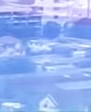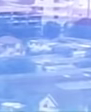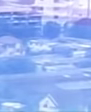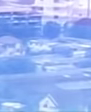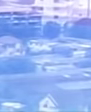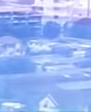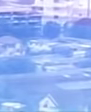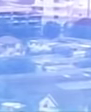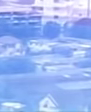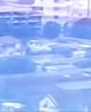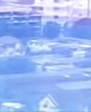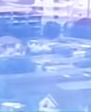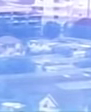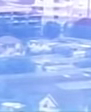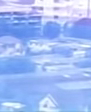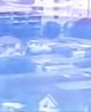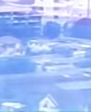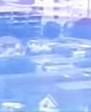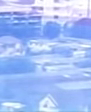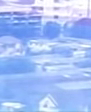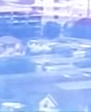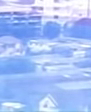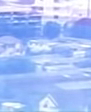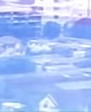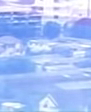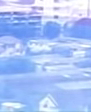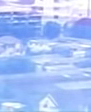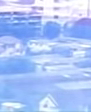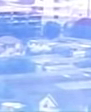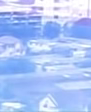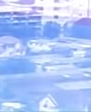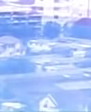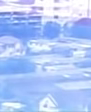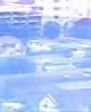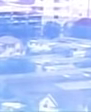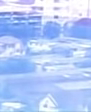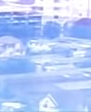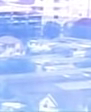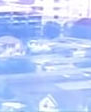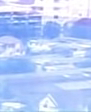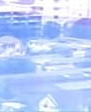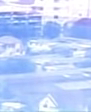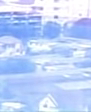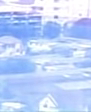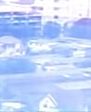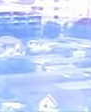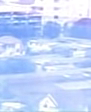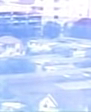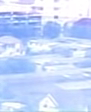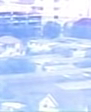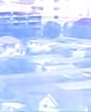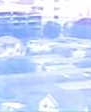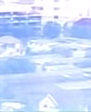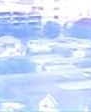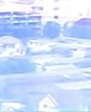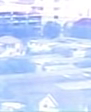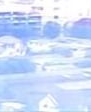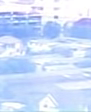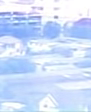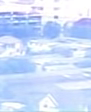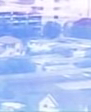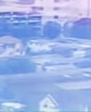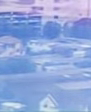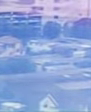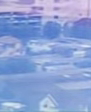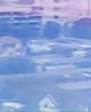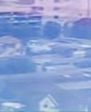ขากลับไปเซลล์ควอรันทีนที่บ้านเนื่องจากว่าถ้าไม่มีอาการอะไรเลยเนี่ยประมาณสัก3วัน5วัน7วันแล้วแ